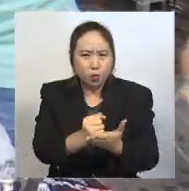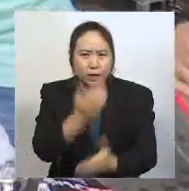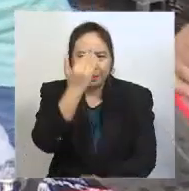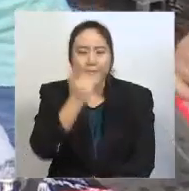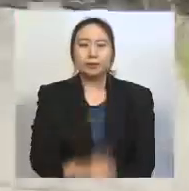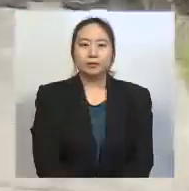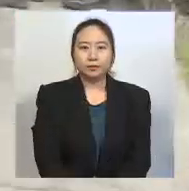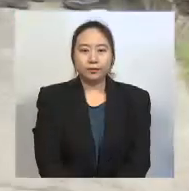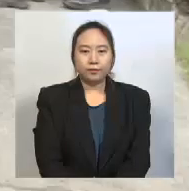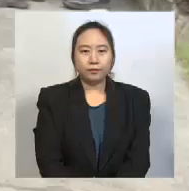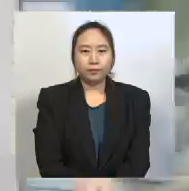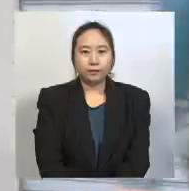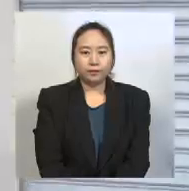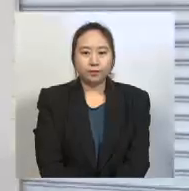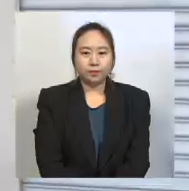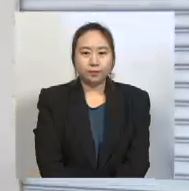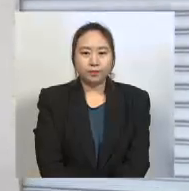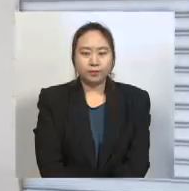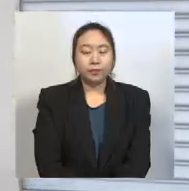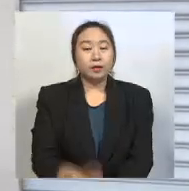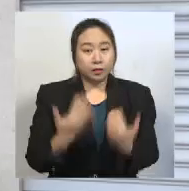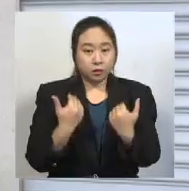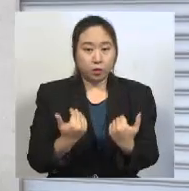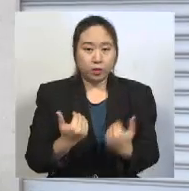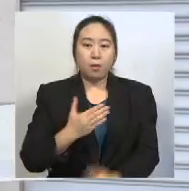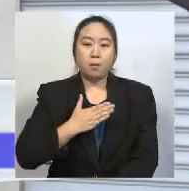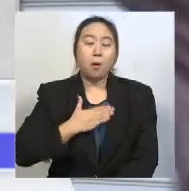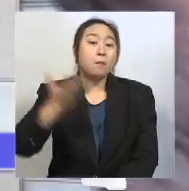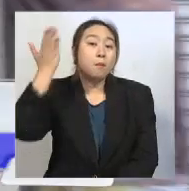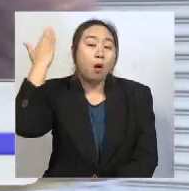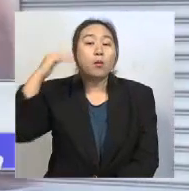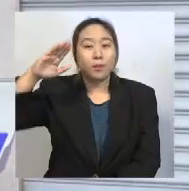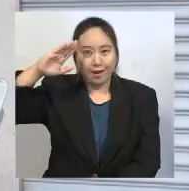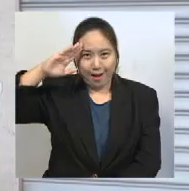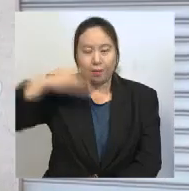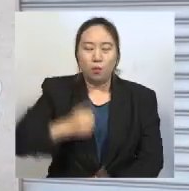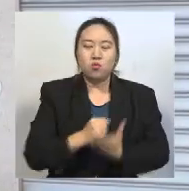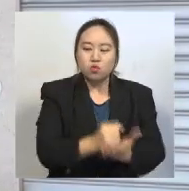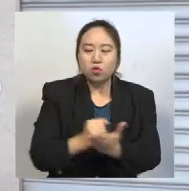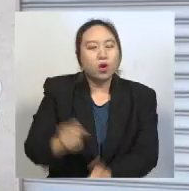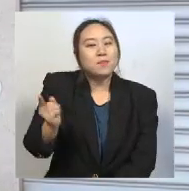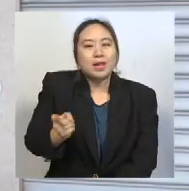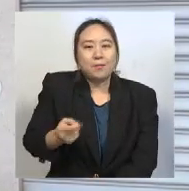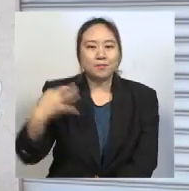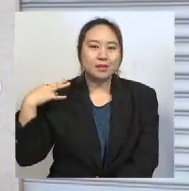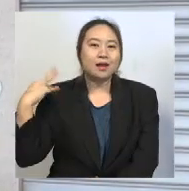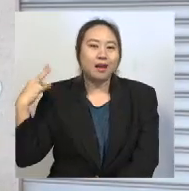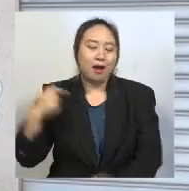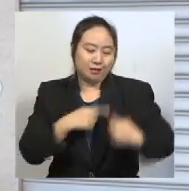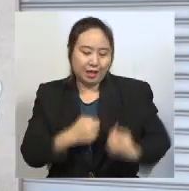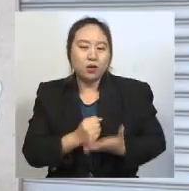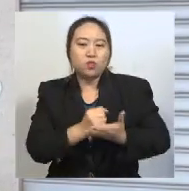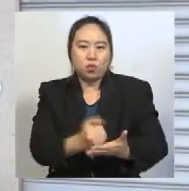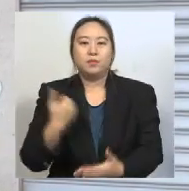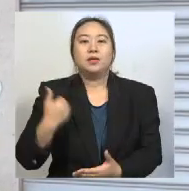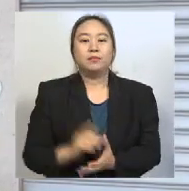ค่ะ พอดีช่วงนี้ผมก็แต่ก่อนผมเป็นทหารผมก็ช่วยประจำครับจิตอาสาอะไรอย่างนี้ครับ ตอน